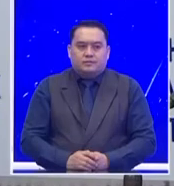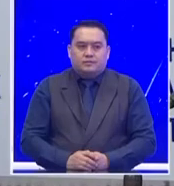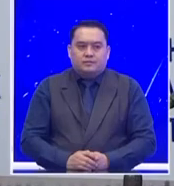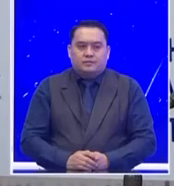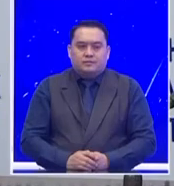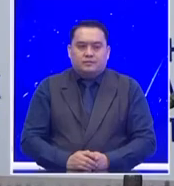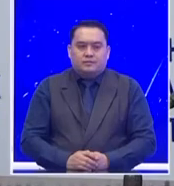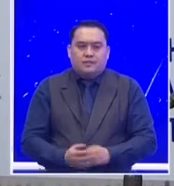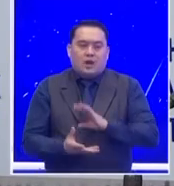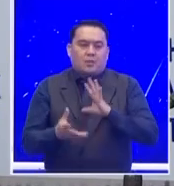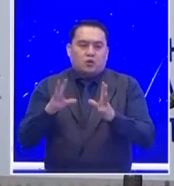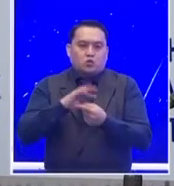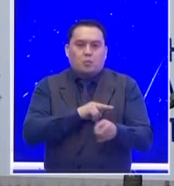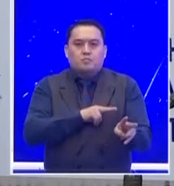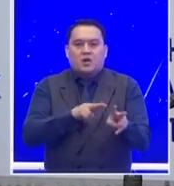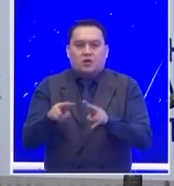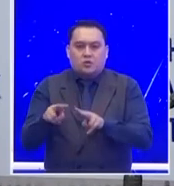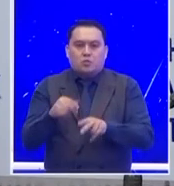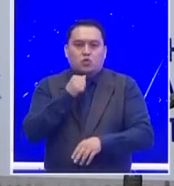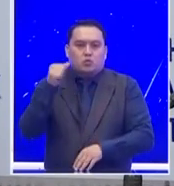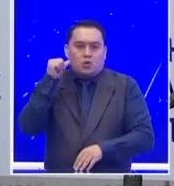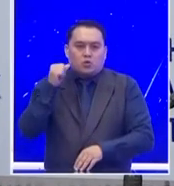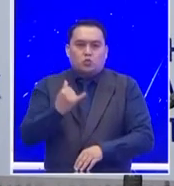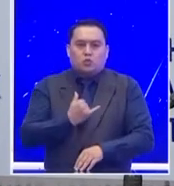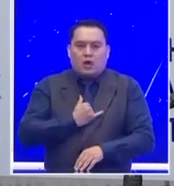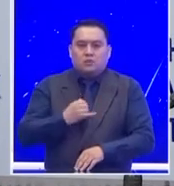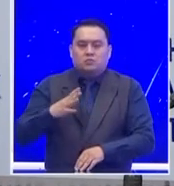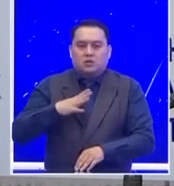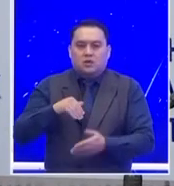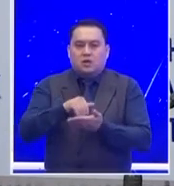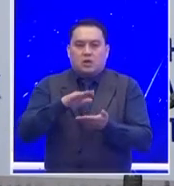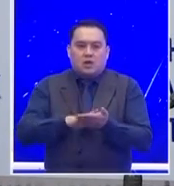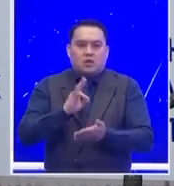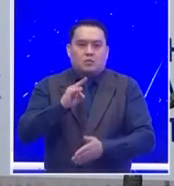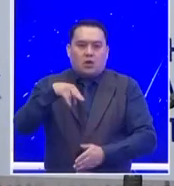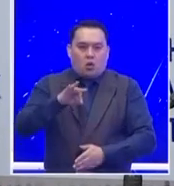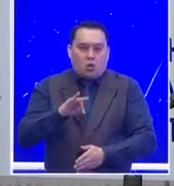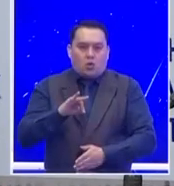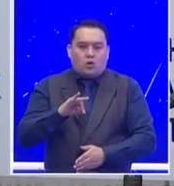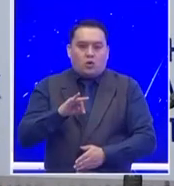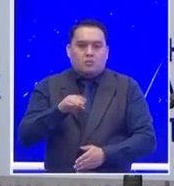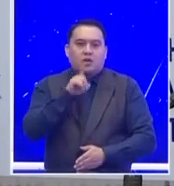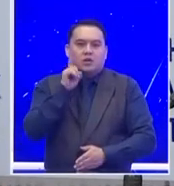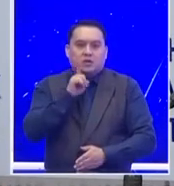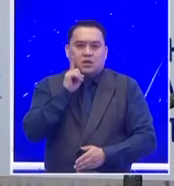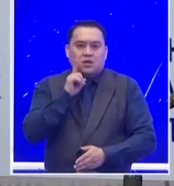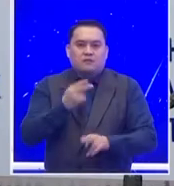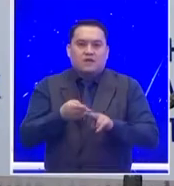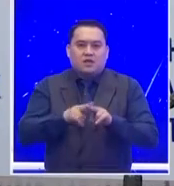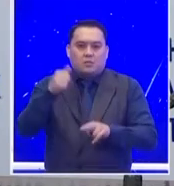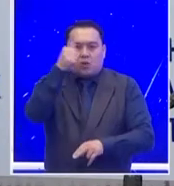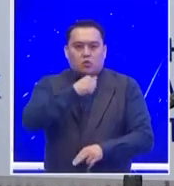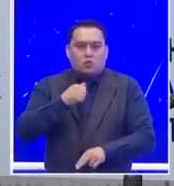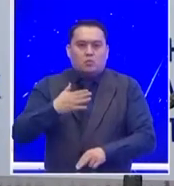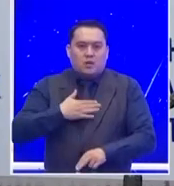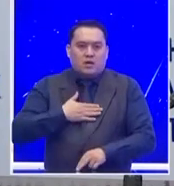По результатам мониторинга, допустим, в прошлом году у нас зарегистрировалось несколько неправительственных организаций молодых, и в этом году мы